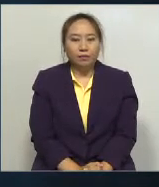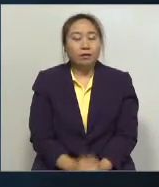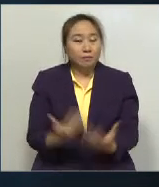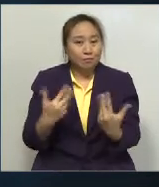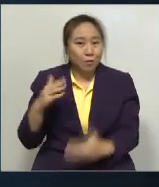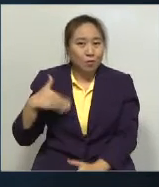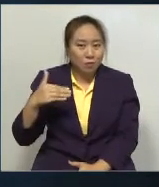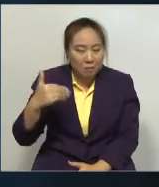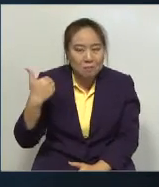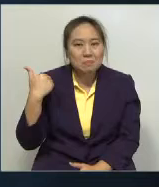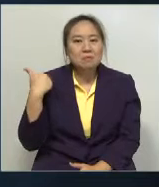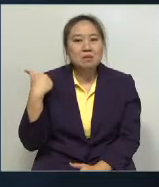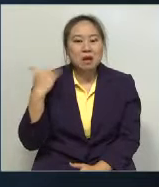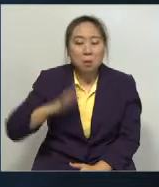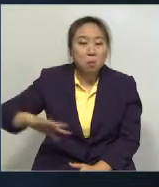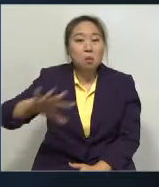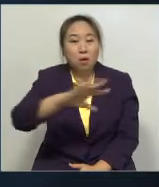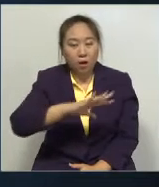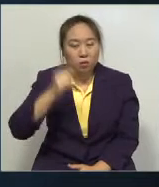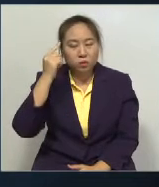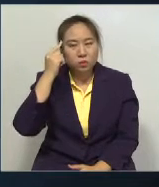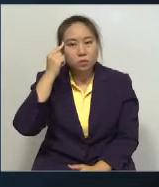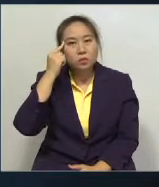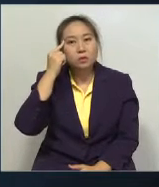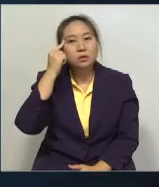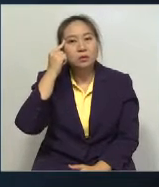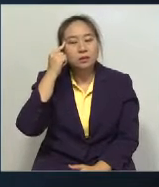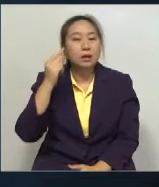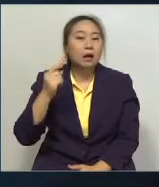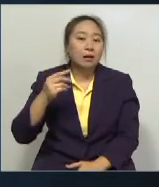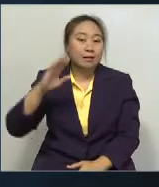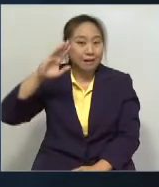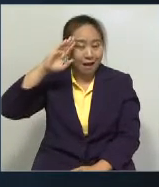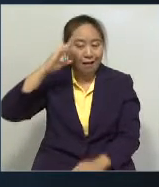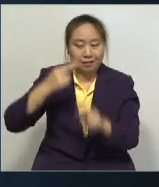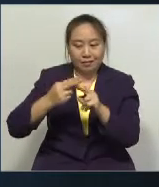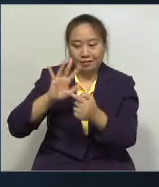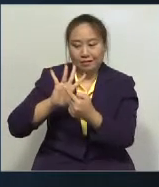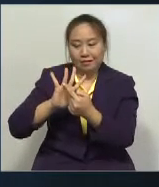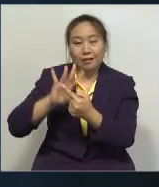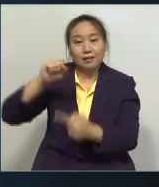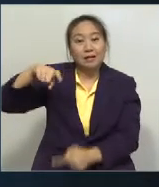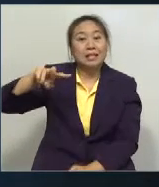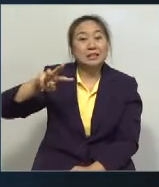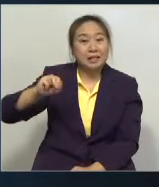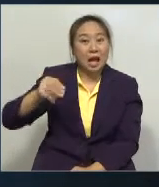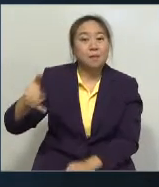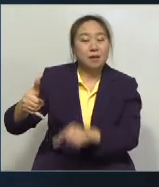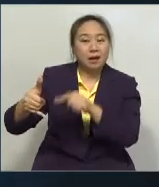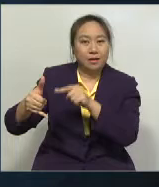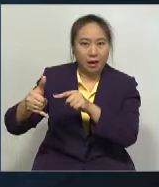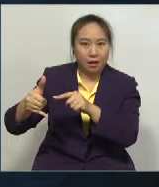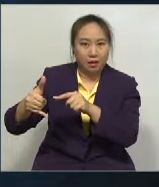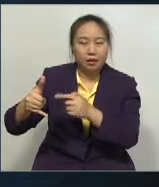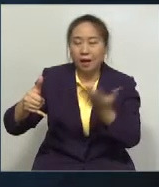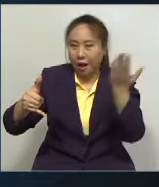ที่มีเหตุการณ์ที่พวกเราก็ทราบว่าจ่าแซมนะครับซึ่งท่านก็ในคืนวัน